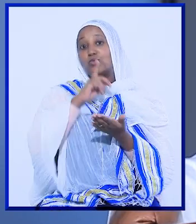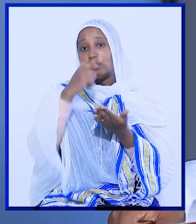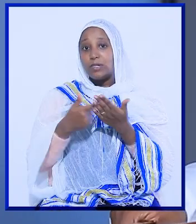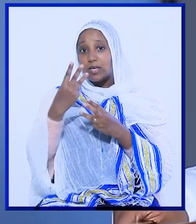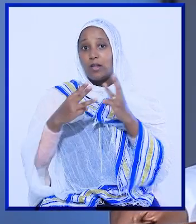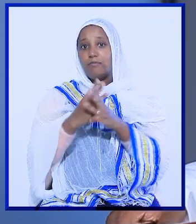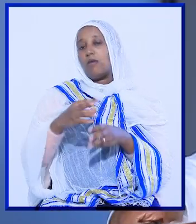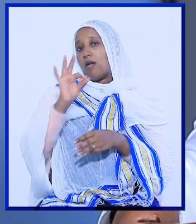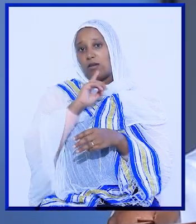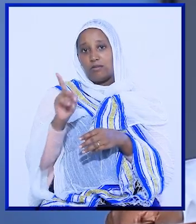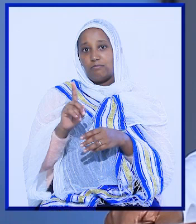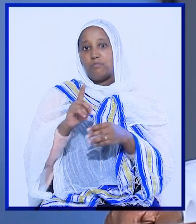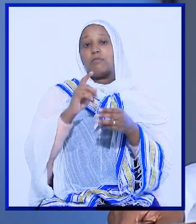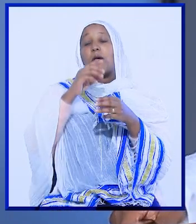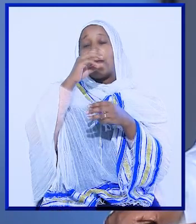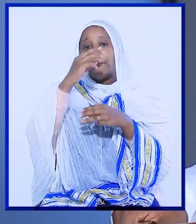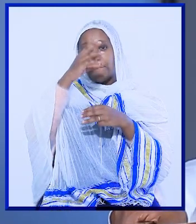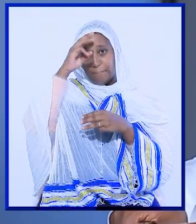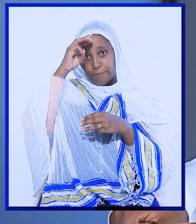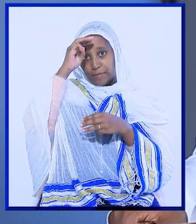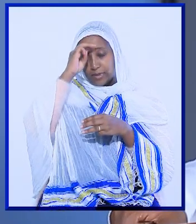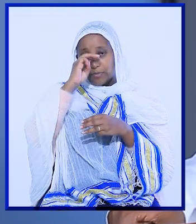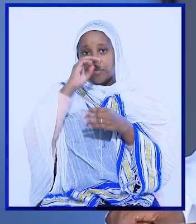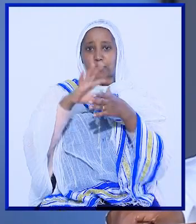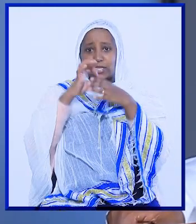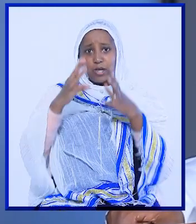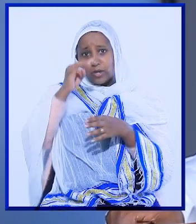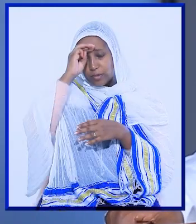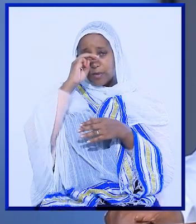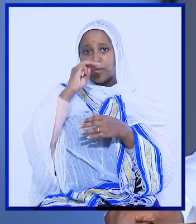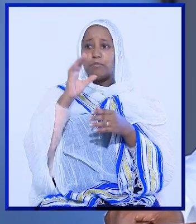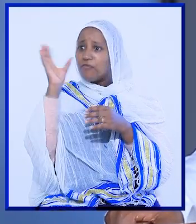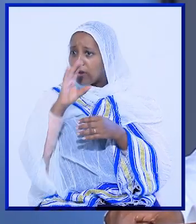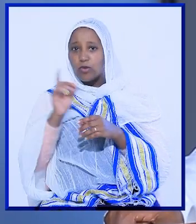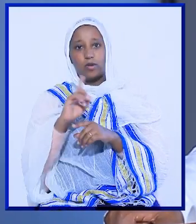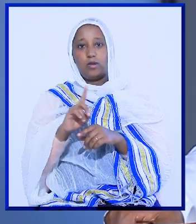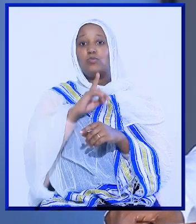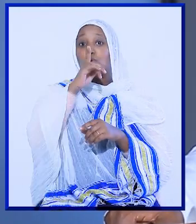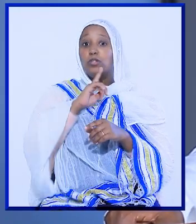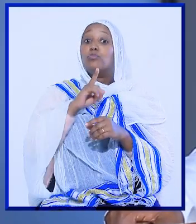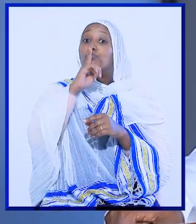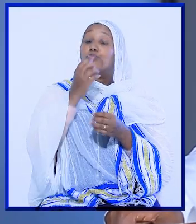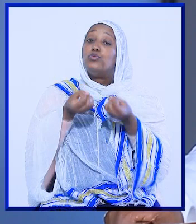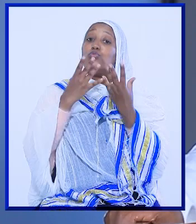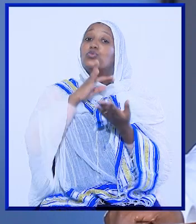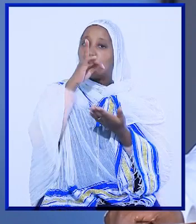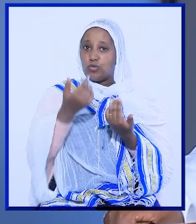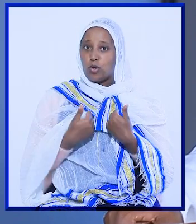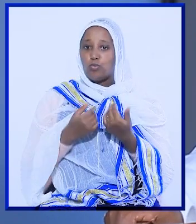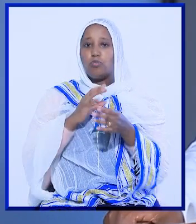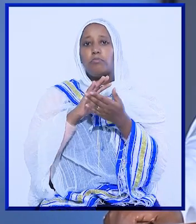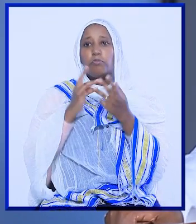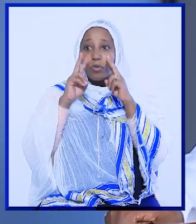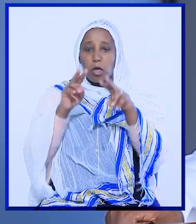ዓለም እውቀት የሚገኝ አይደለም። እውነት በዚህ ዓለም ጥበብ፣ በስጋው አእምሮ ብቻ የምንፈልገው አይደለም። እውነት ነው። ብዙ እውነቶች ተገኝተዋል።